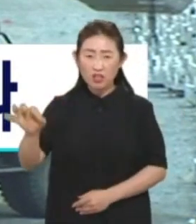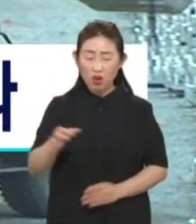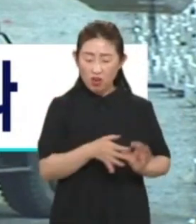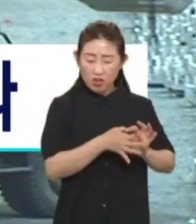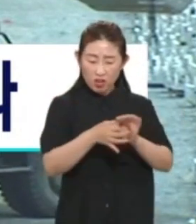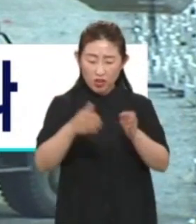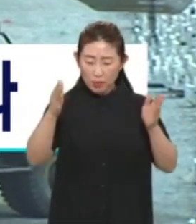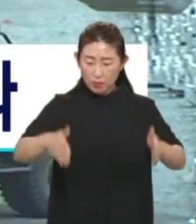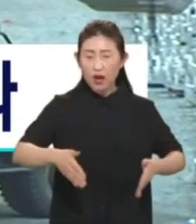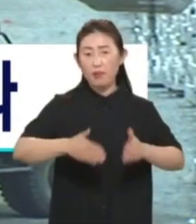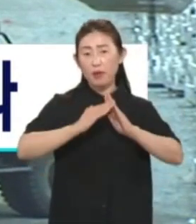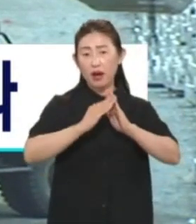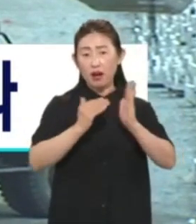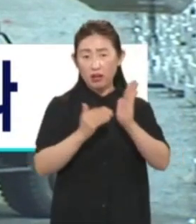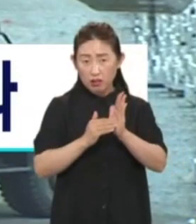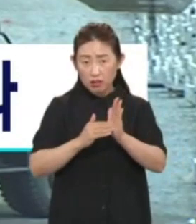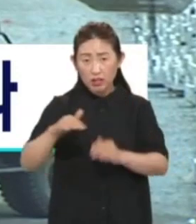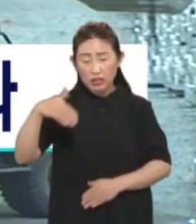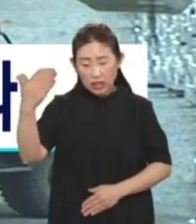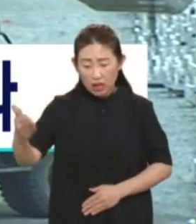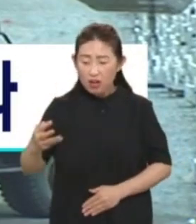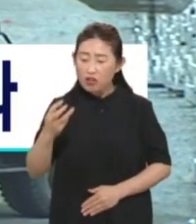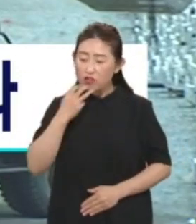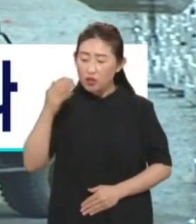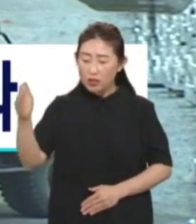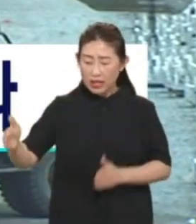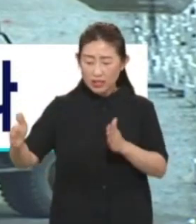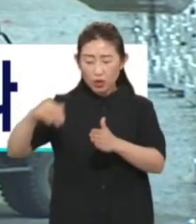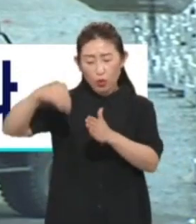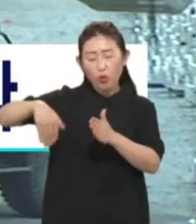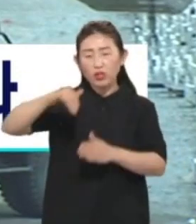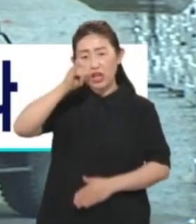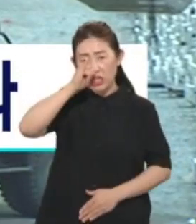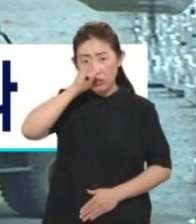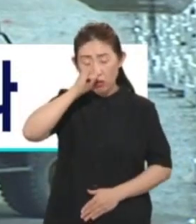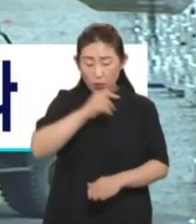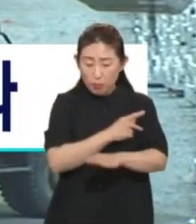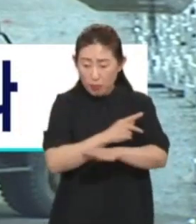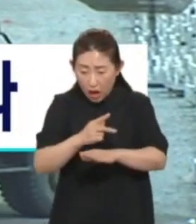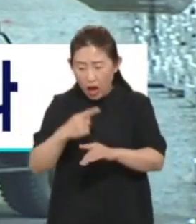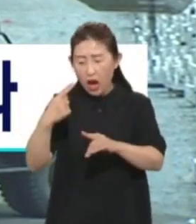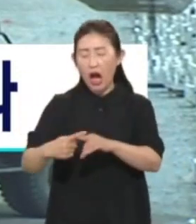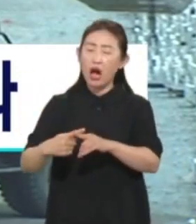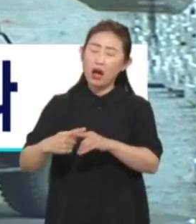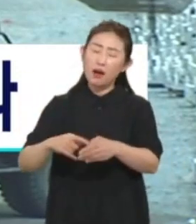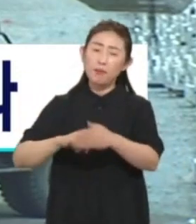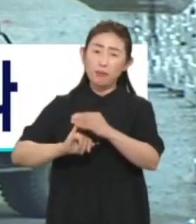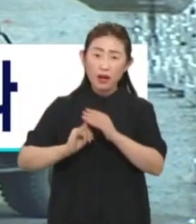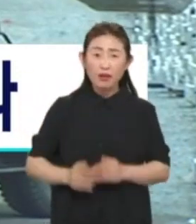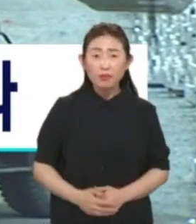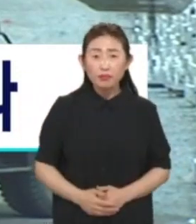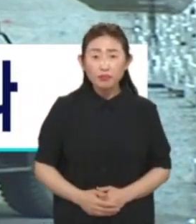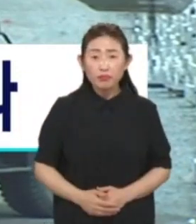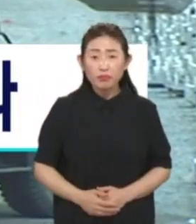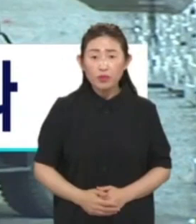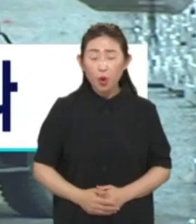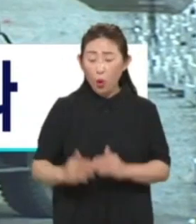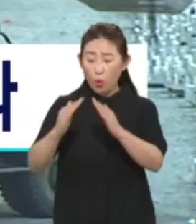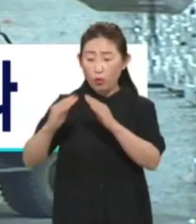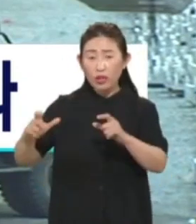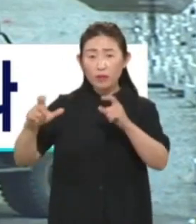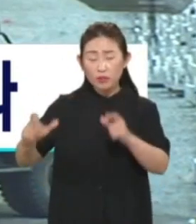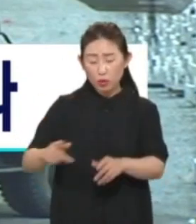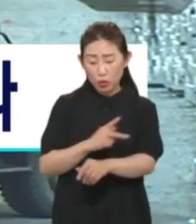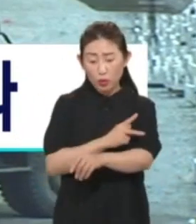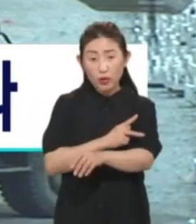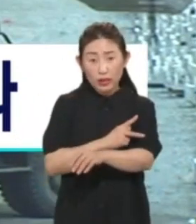공사가 남아 충청권 승객들은 서울로 가기가 어렵습니다. 반면 KTX 호남선은 똑같은 부분 개통인데도 운행을